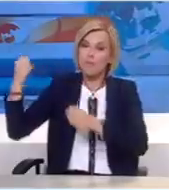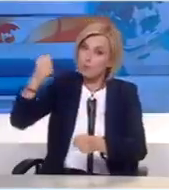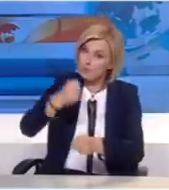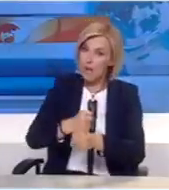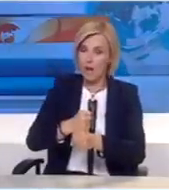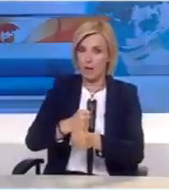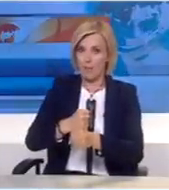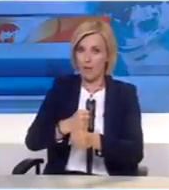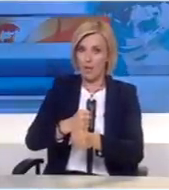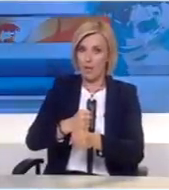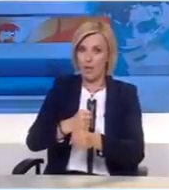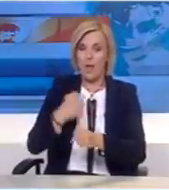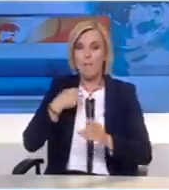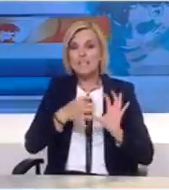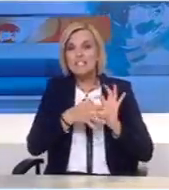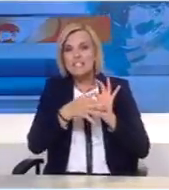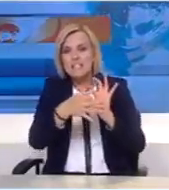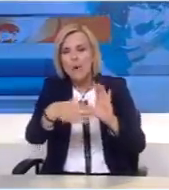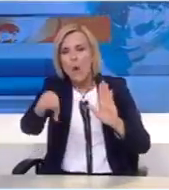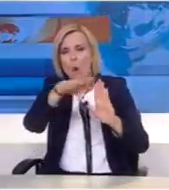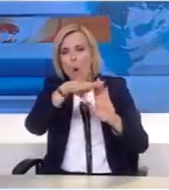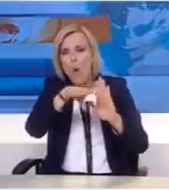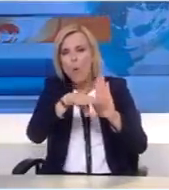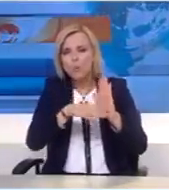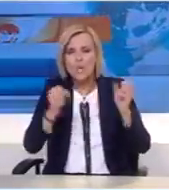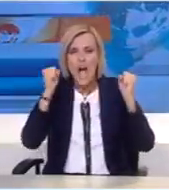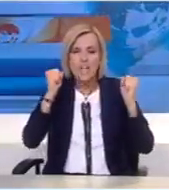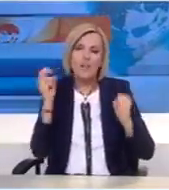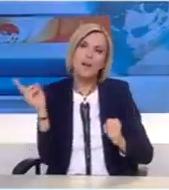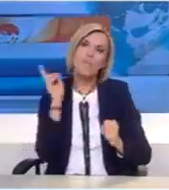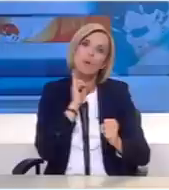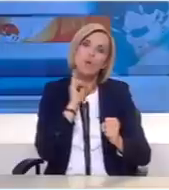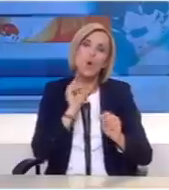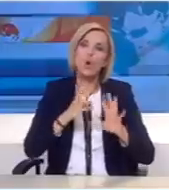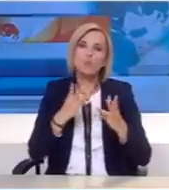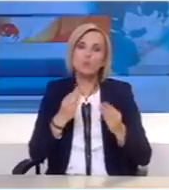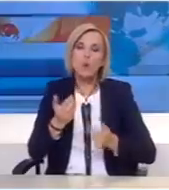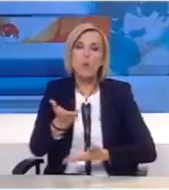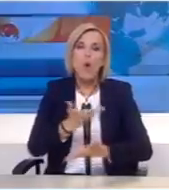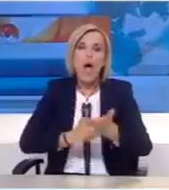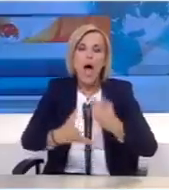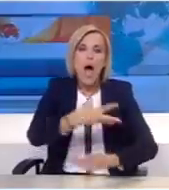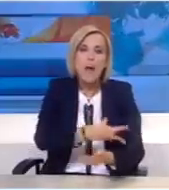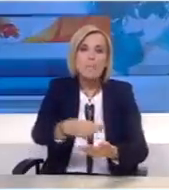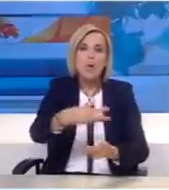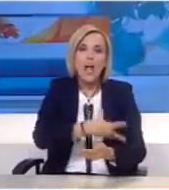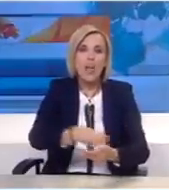κανονικά με όρους ασφάλειας και τηρώντας όλα τα πρωτόκολλα να γίνονται οι αιμοκαθάρσεις και μια σειρά ζητημάτων που